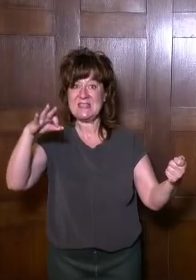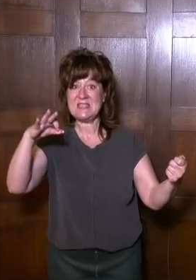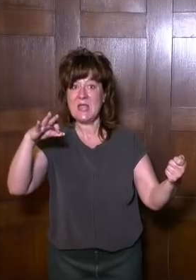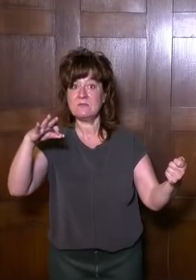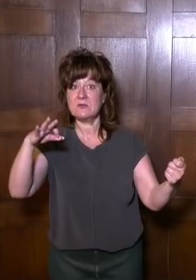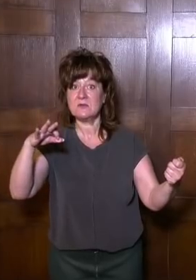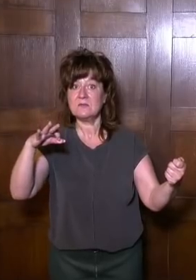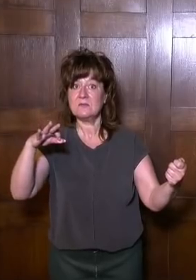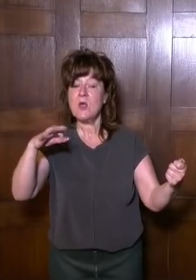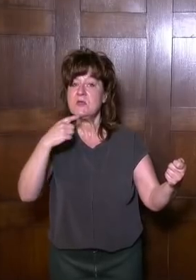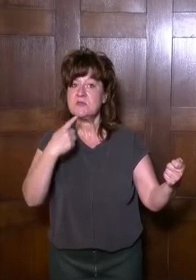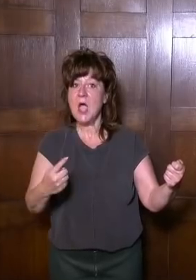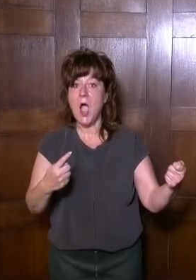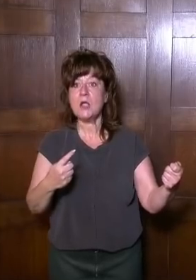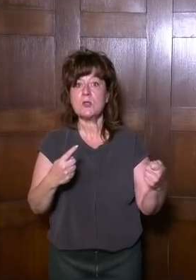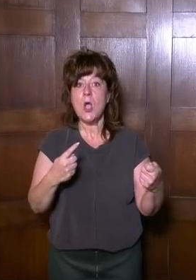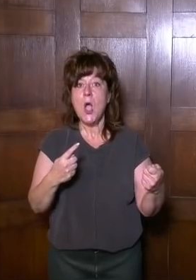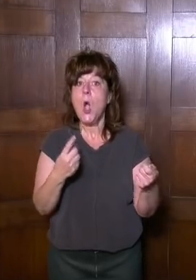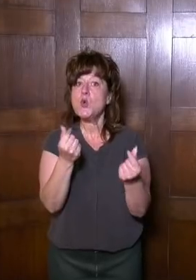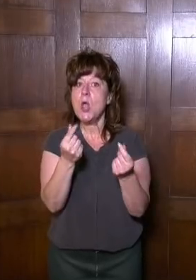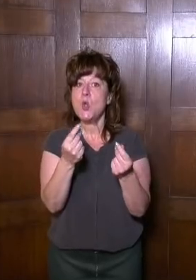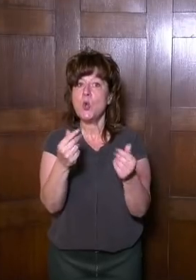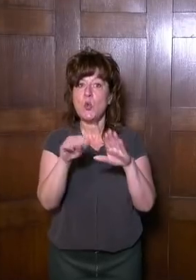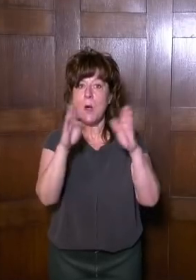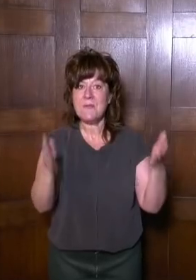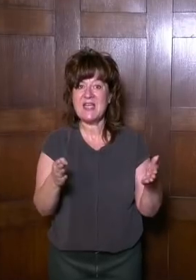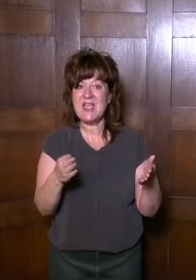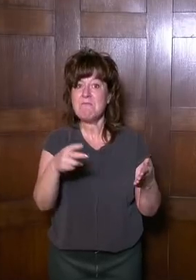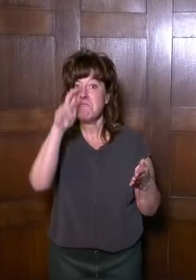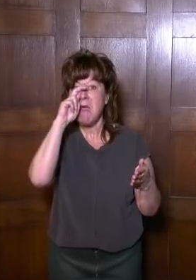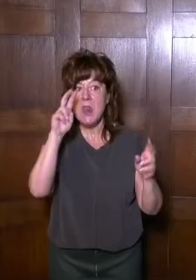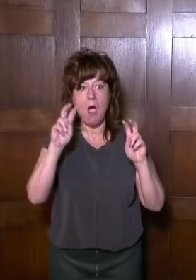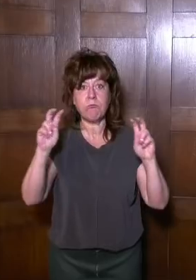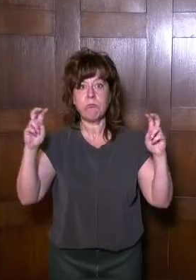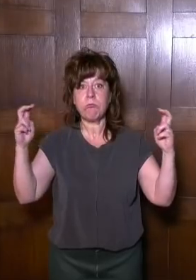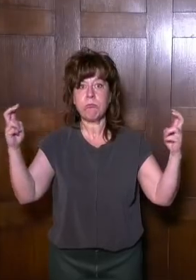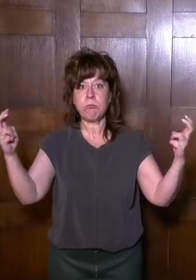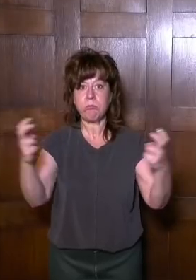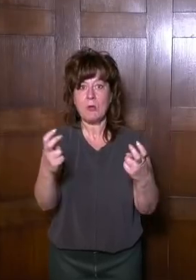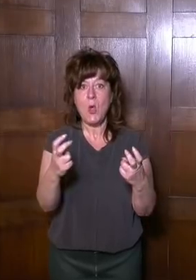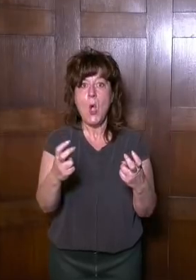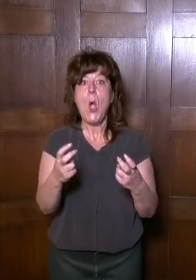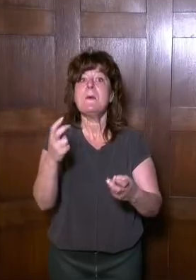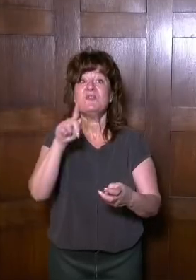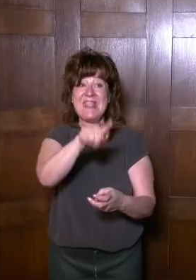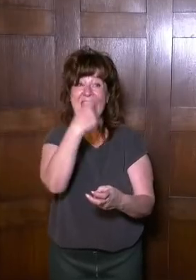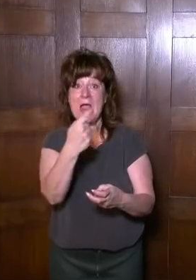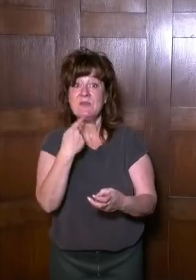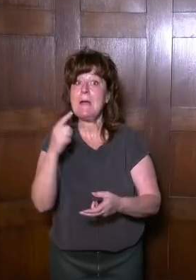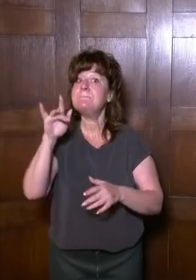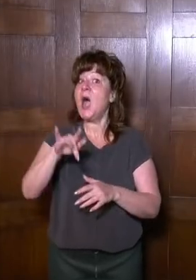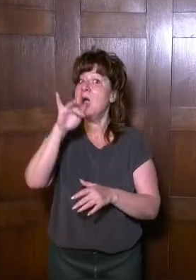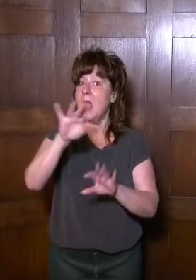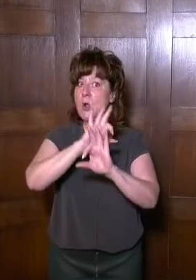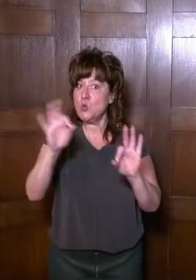Konjunkturpaket, was jetzt ganz frisch auf dem Tisch liegt, da sitzen einige Männer zusammen und manchmal ist es gut, wenn keine Frau dabei sind, dann